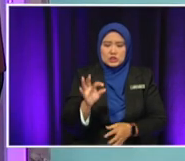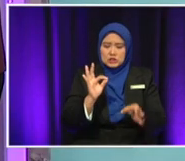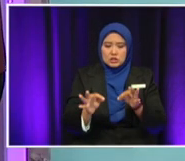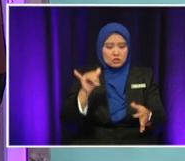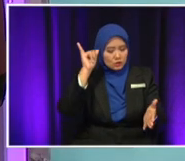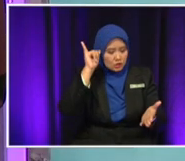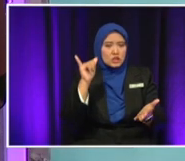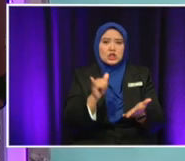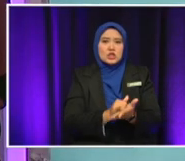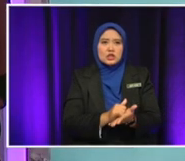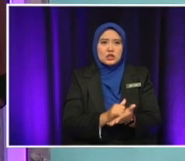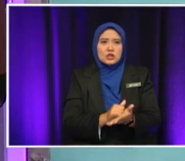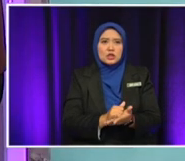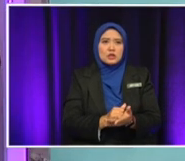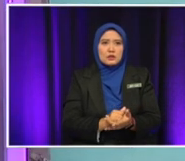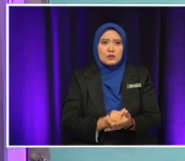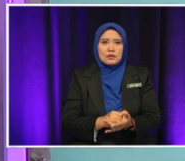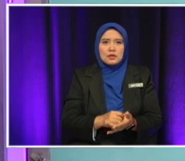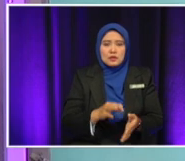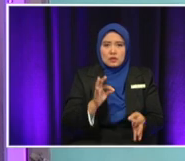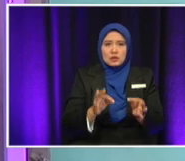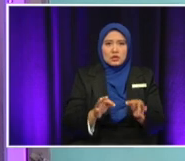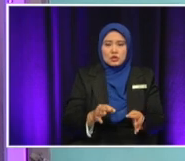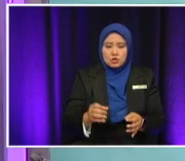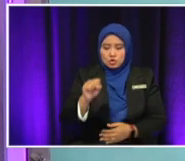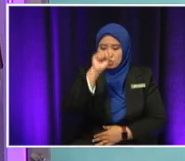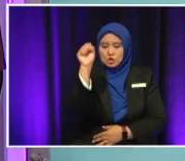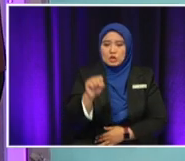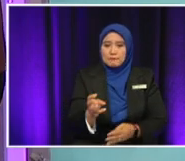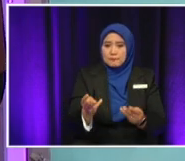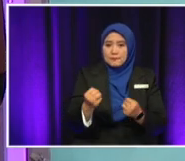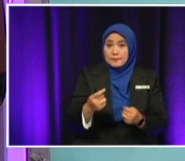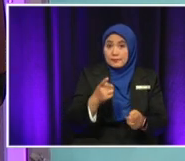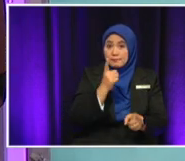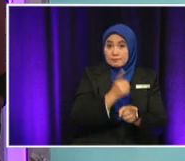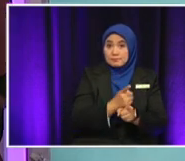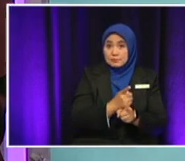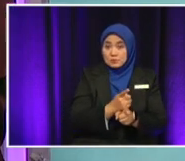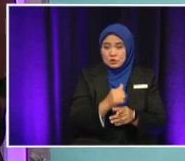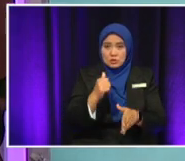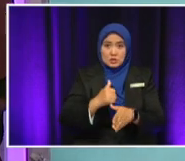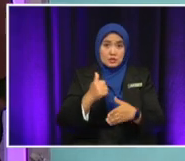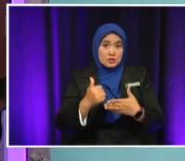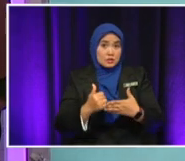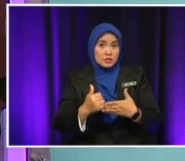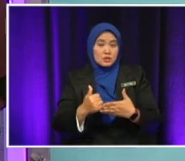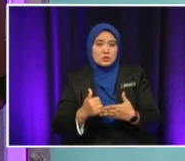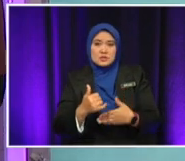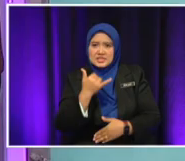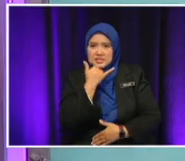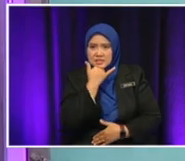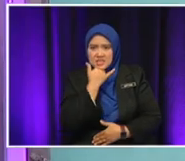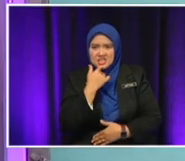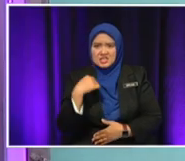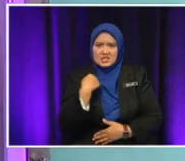soalnya Oke nanti soalnya minta betul atau masalah yang dalam perkataan untuk ditulis tapi kita tetangga atau